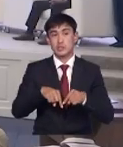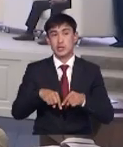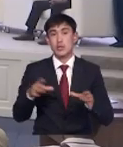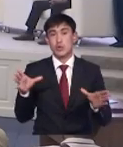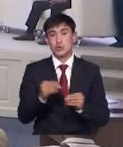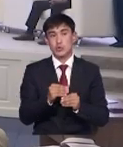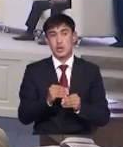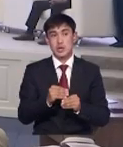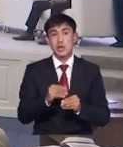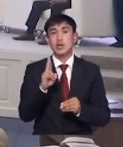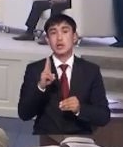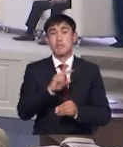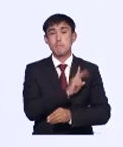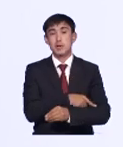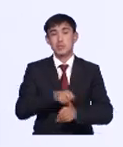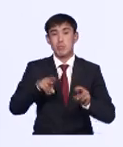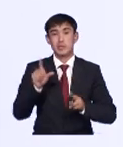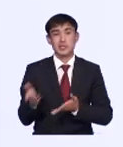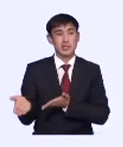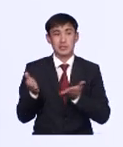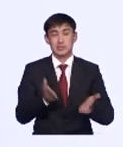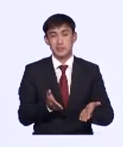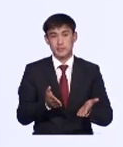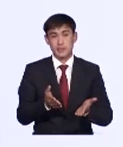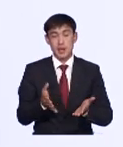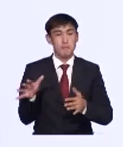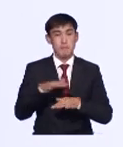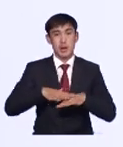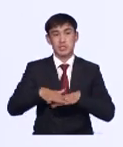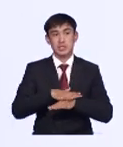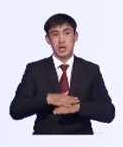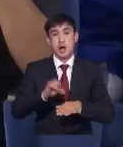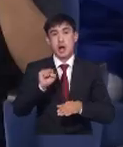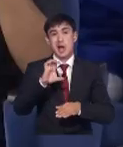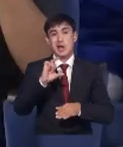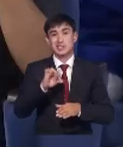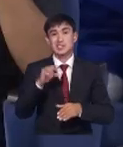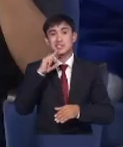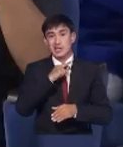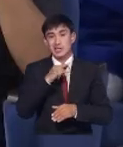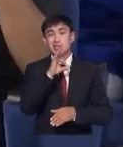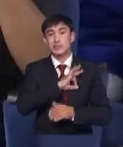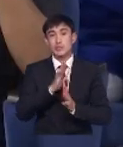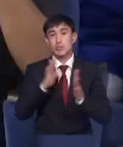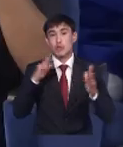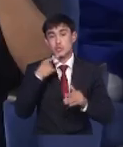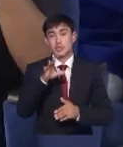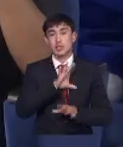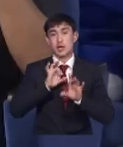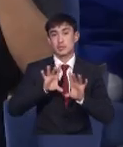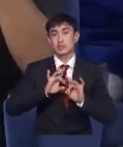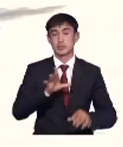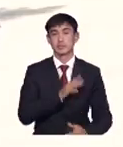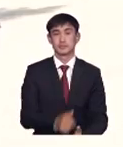басқосуға саланың кіл мықты мамандары тартылыпты. Халыққа барынша атом станциясының зиянынан тиімділігі басым екенін